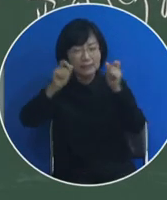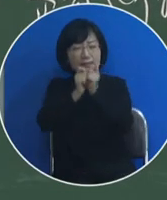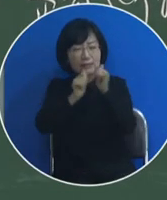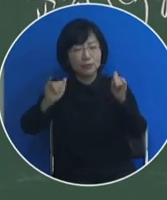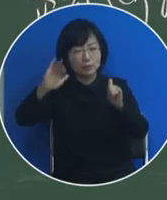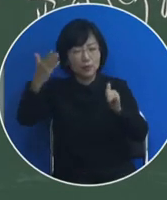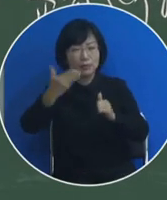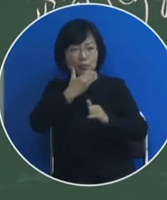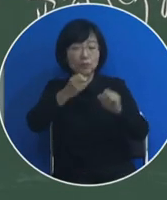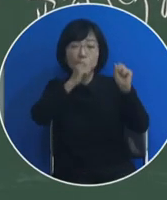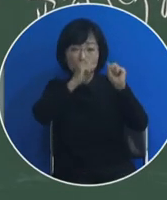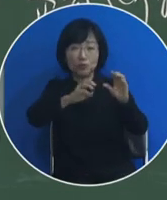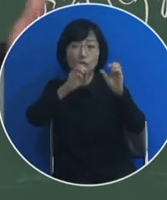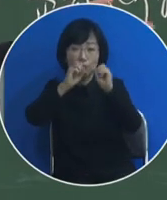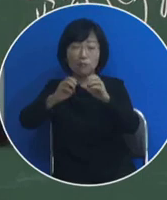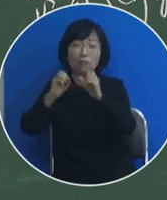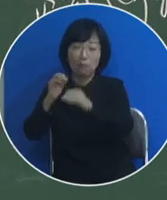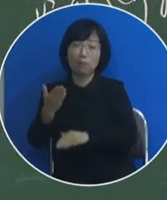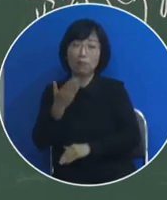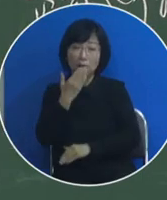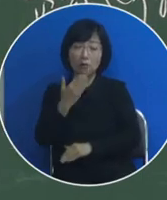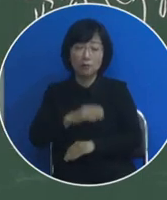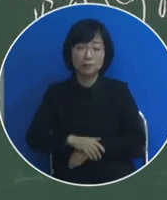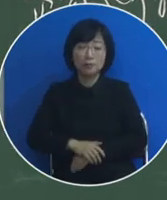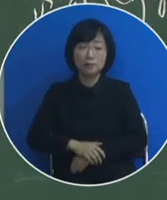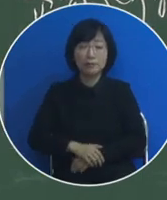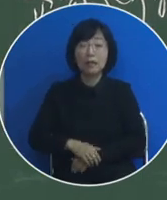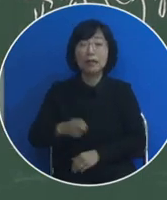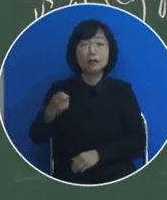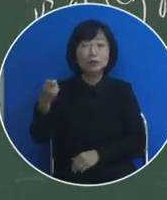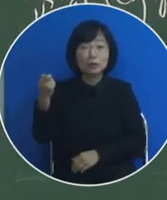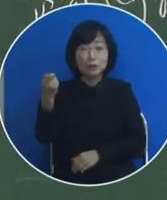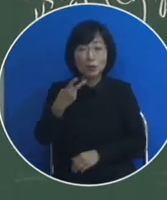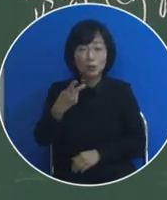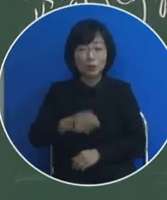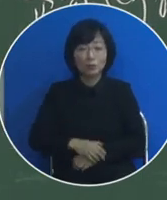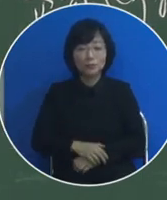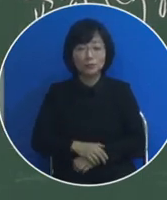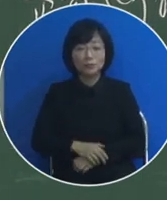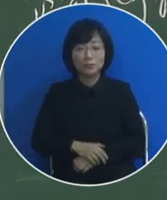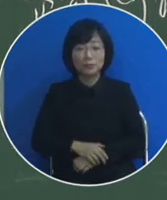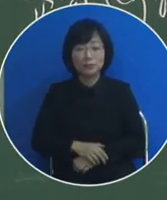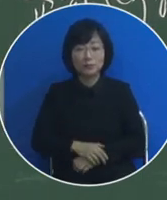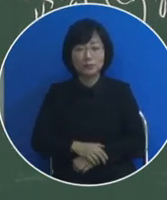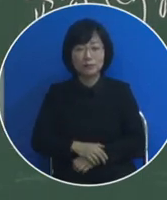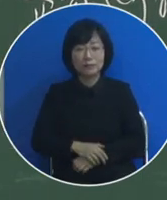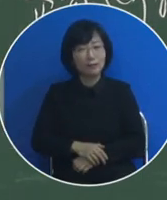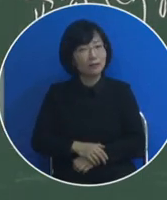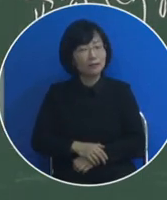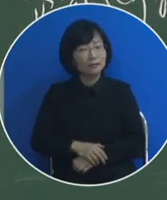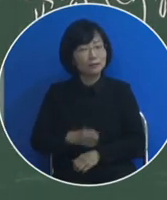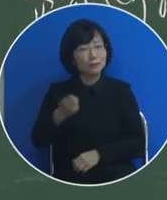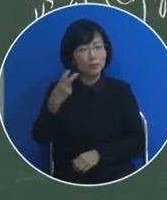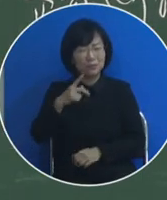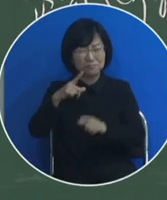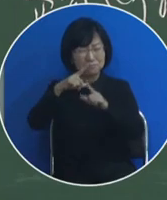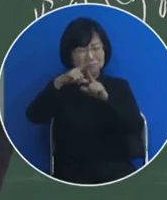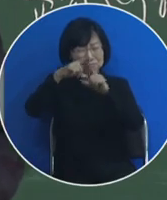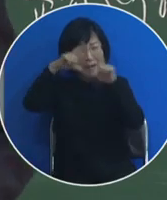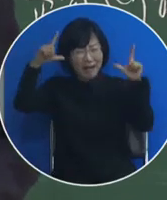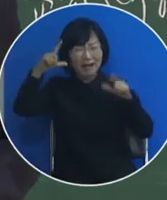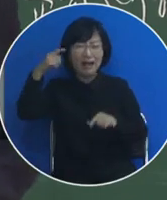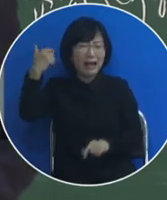Isn't that so? 또 여러분들처럼 여러분 아니지 저처럼 안 훌륭할 수도 있어요. Or not you, but like